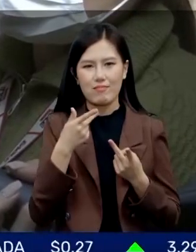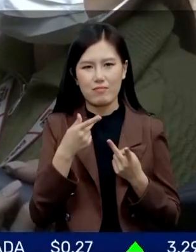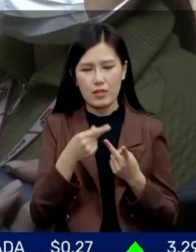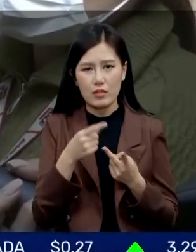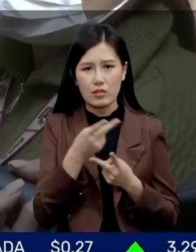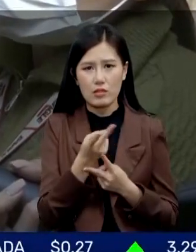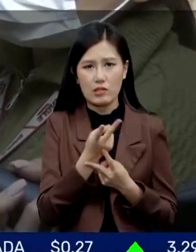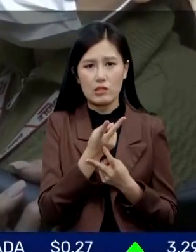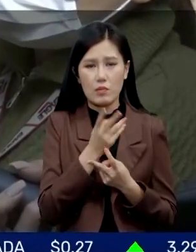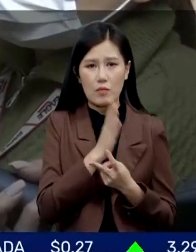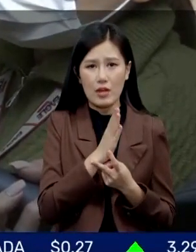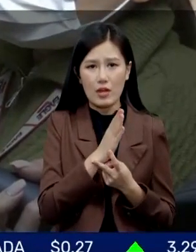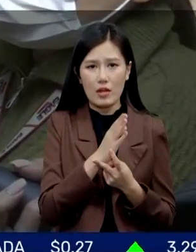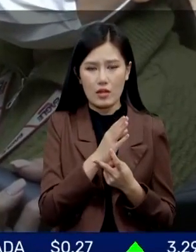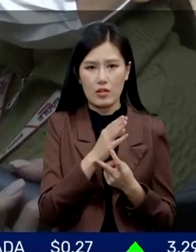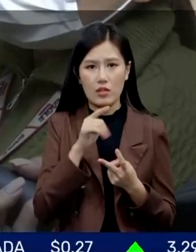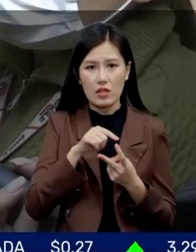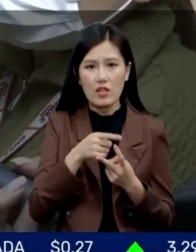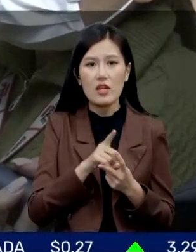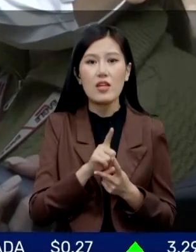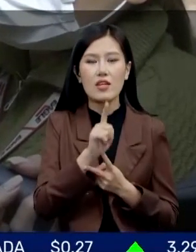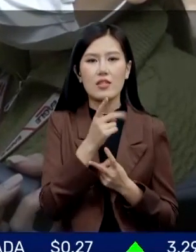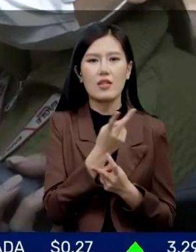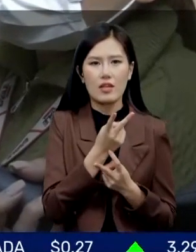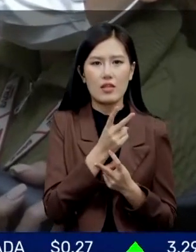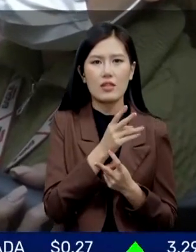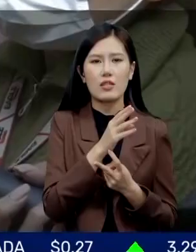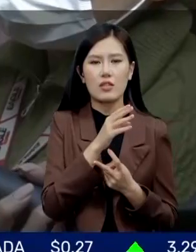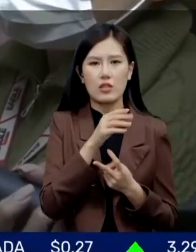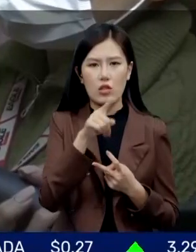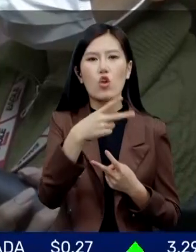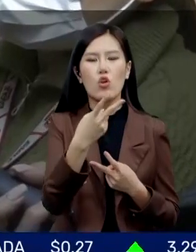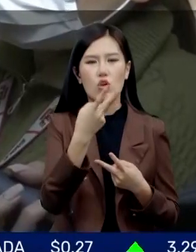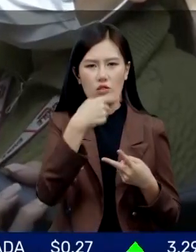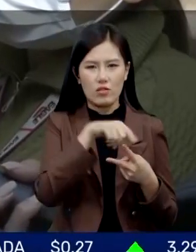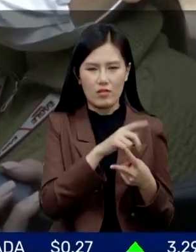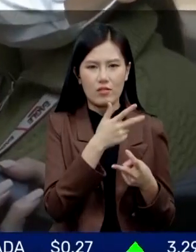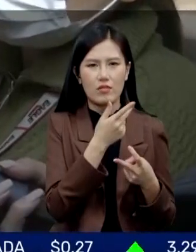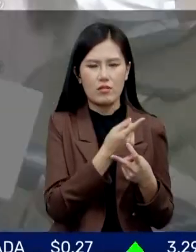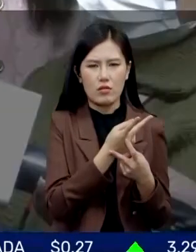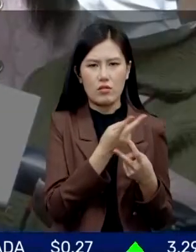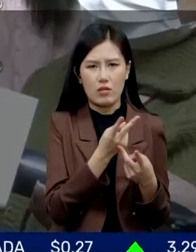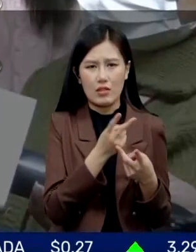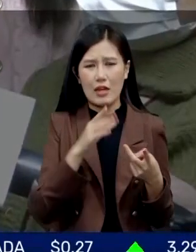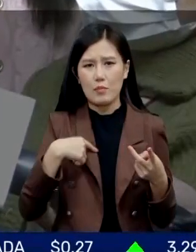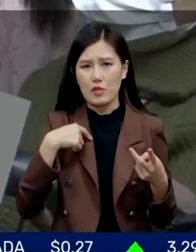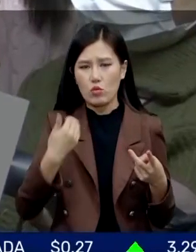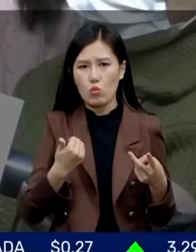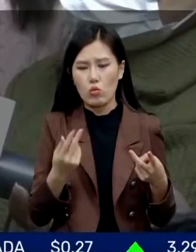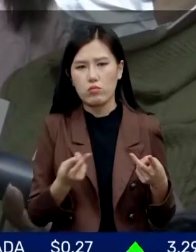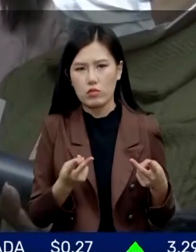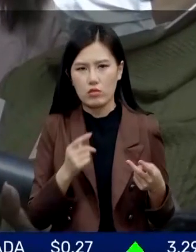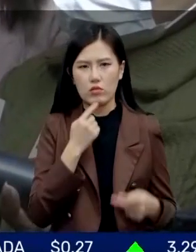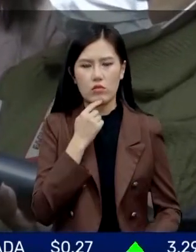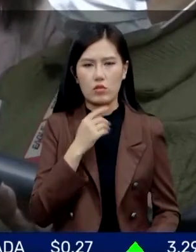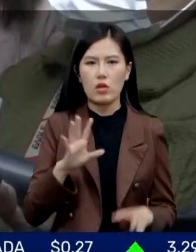үедээ эхлээд хоёр ихрийн нэг банд нь өгөөл, дараа нь манай хүү өгөөл, яг ингэ тариалгсан дараалалаар хөвчөж байгаа байхгүй юу? 11-10 үед